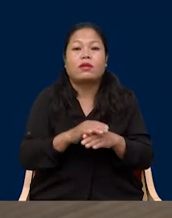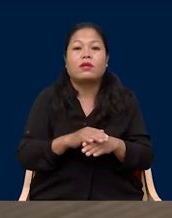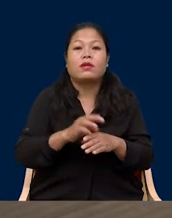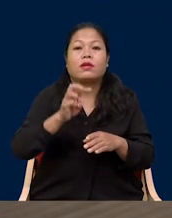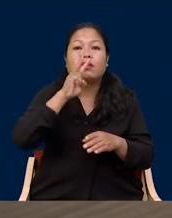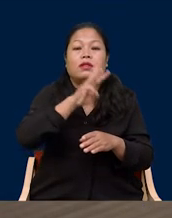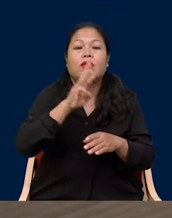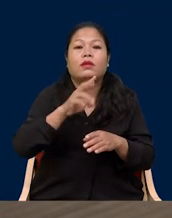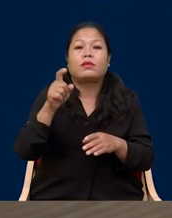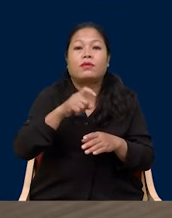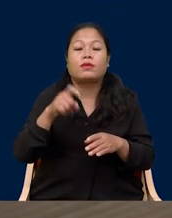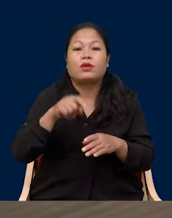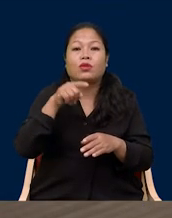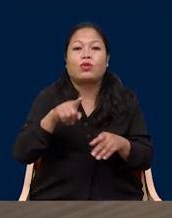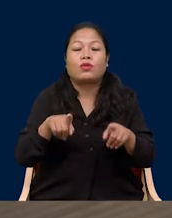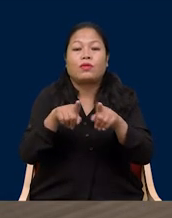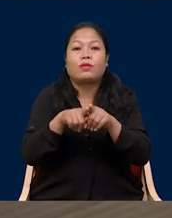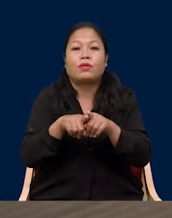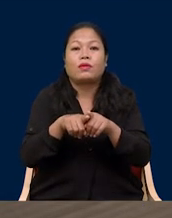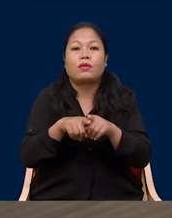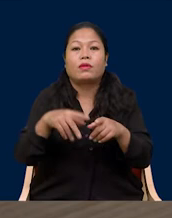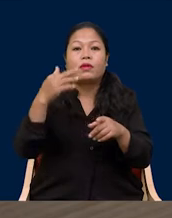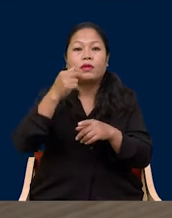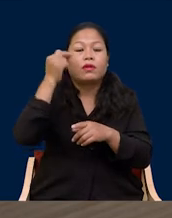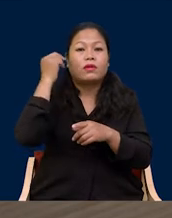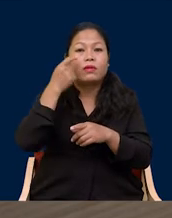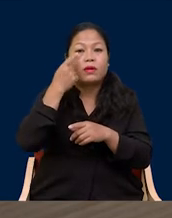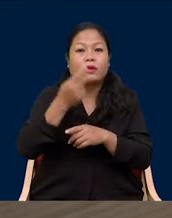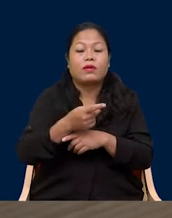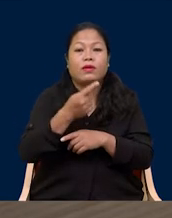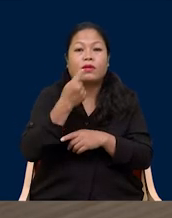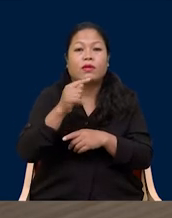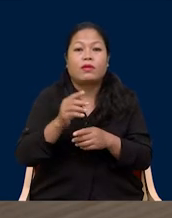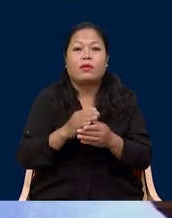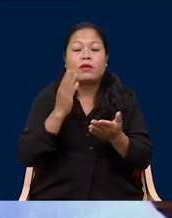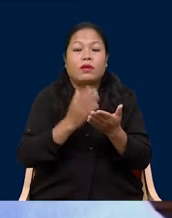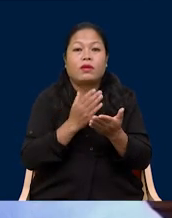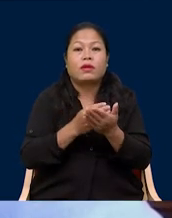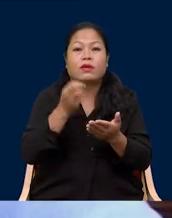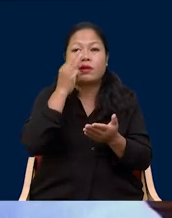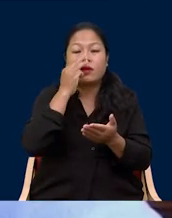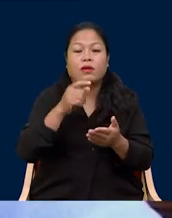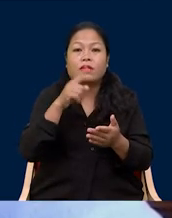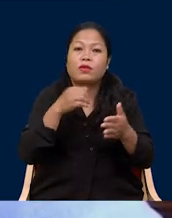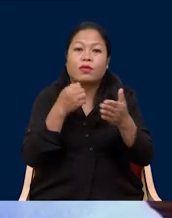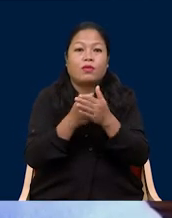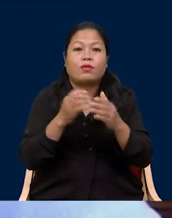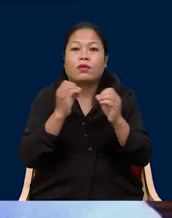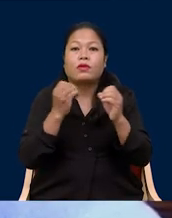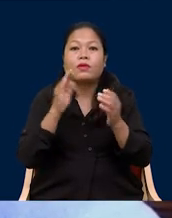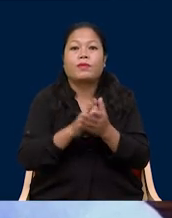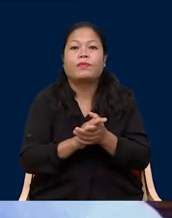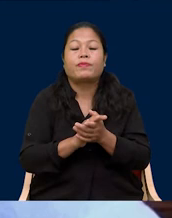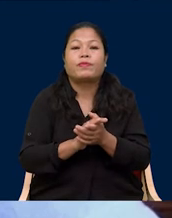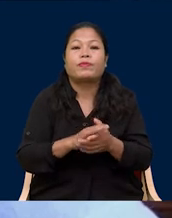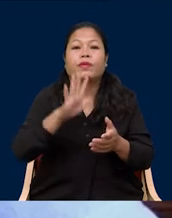अन्तर्गत चाहिँ 33% भनेर भन्छौँ, तर त्यो पनि हामी राजनीतिक रूपमा पनि हेऱ्यो भने र अरू कार्यक्रममा पनि हेऱ्यो भने त्यो